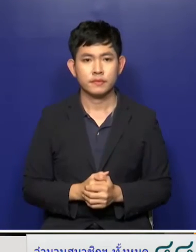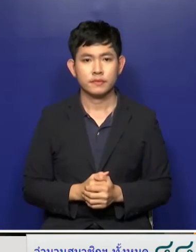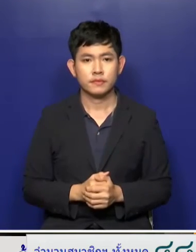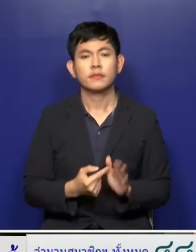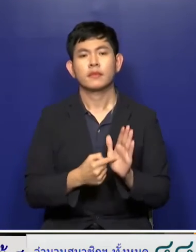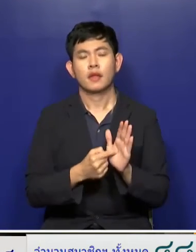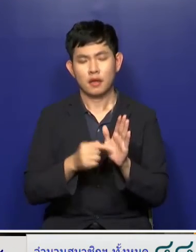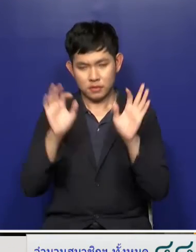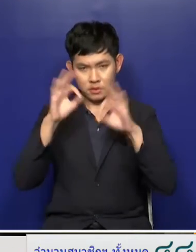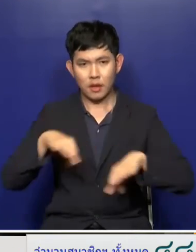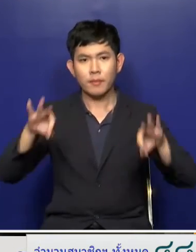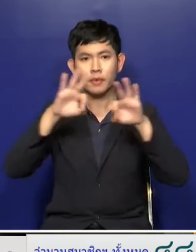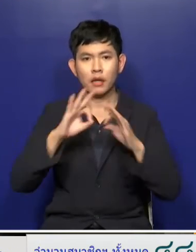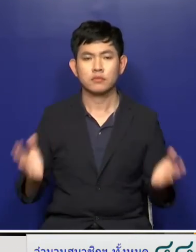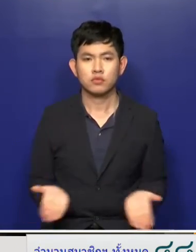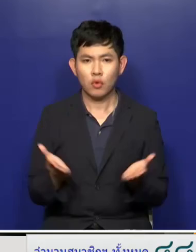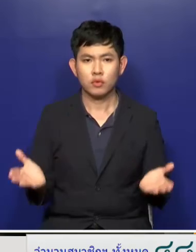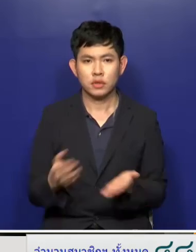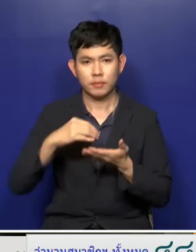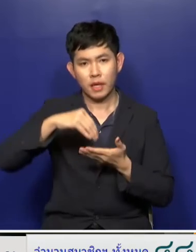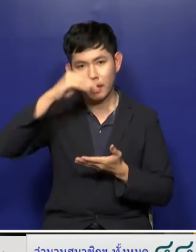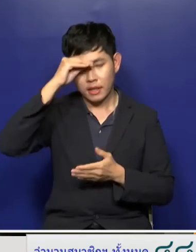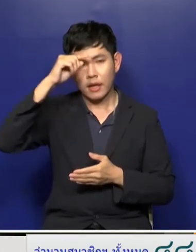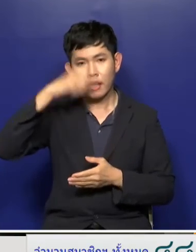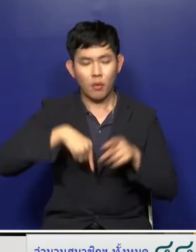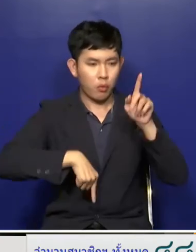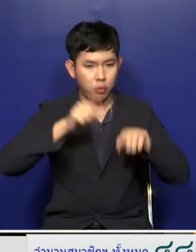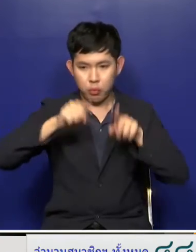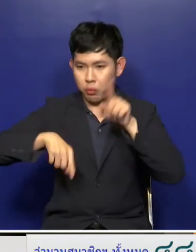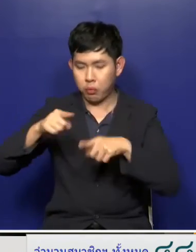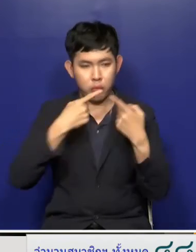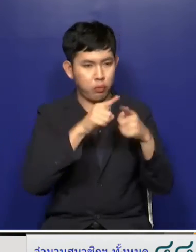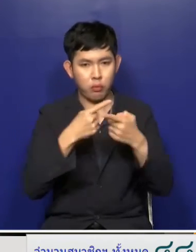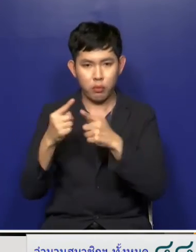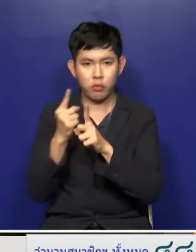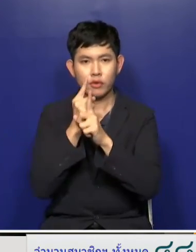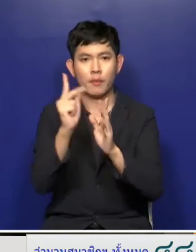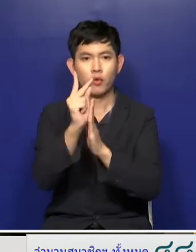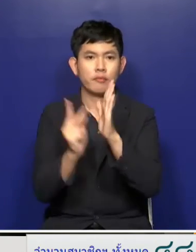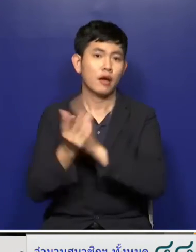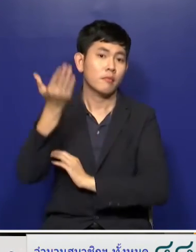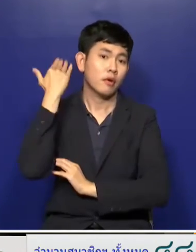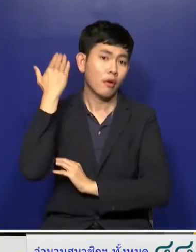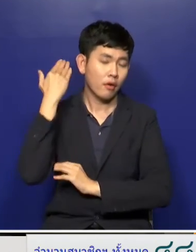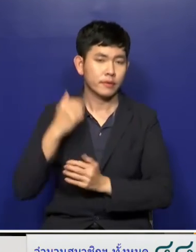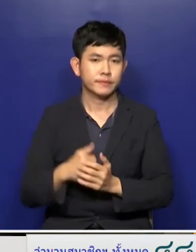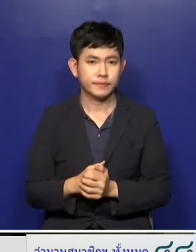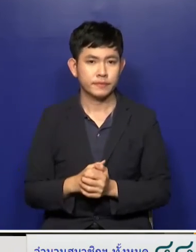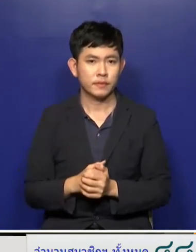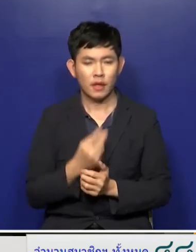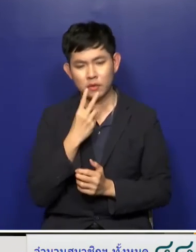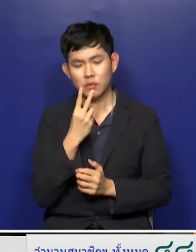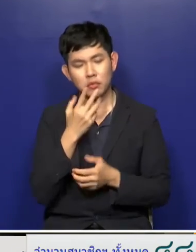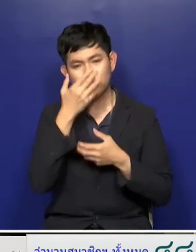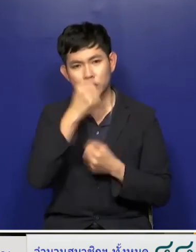เปนหัวใจสำคญทจะส่งเสรมระบบKO democratic ไทยให้หลากหายตามกฎหมายเดิมซึ่ท่าน อาจจะแล้เลยแล้ว